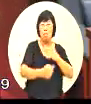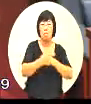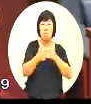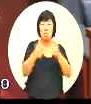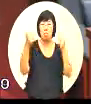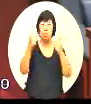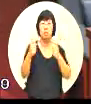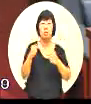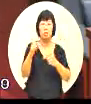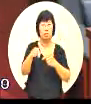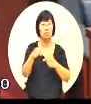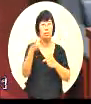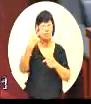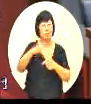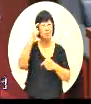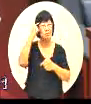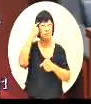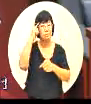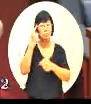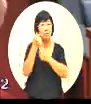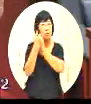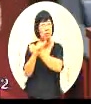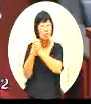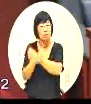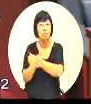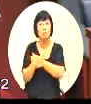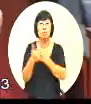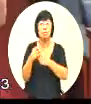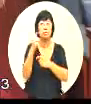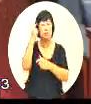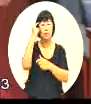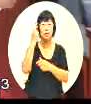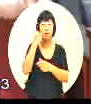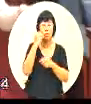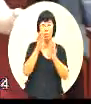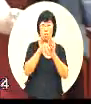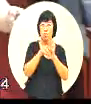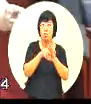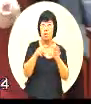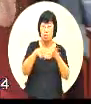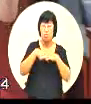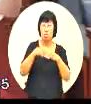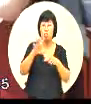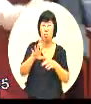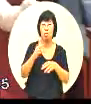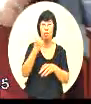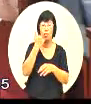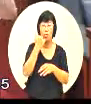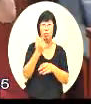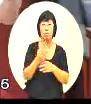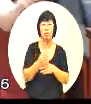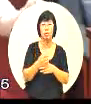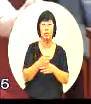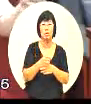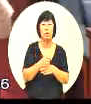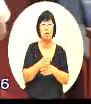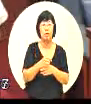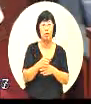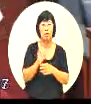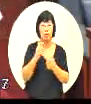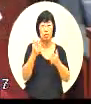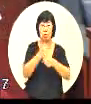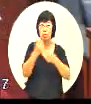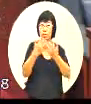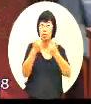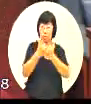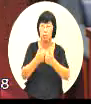成本一定要再考虑。我们不能只是看到啊，五税收总公司迁到高雄，然后有税收，然后有就业机会啊，村